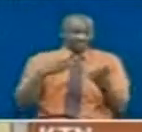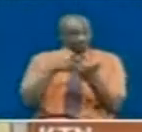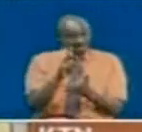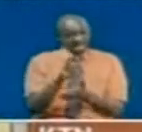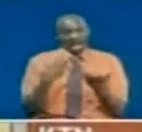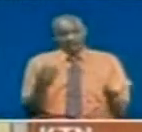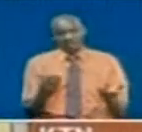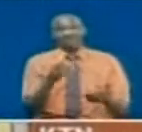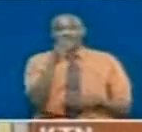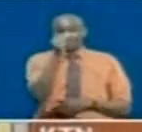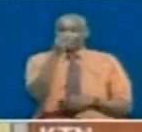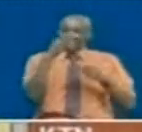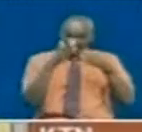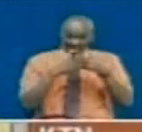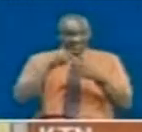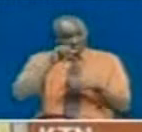shilingi